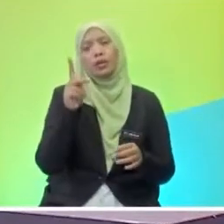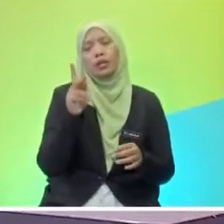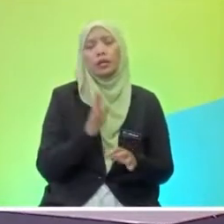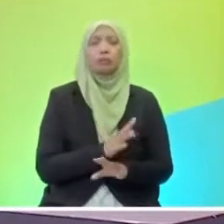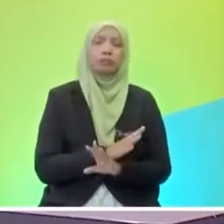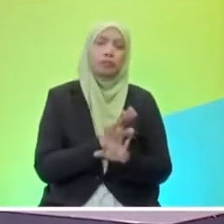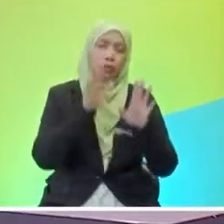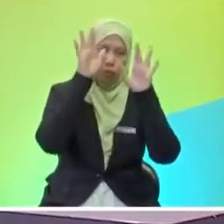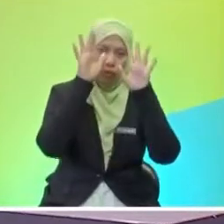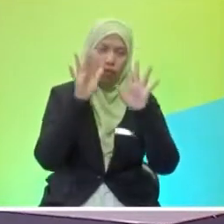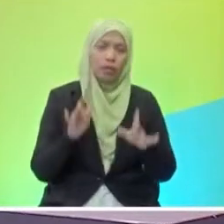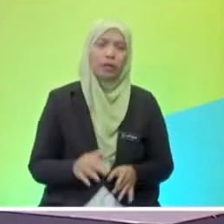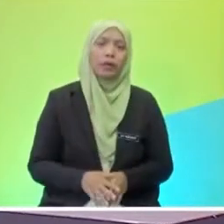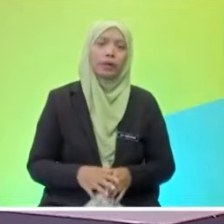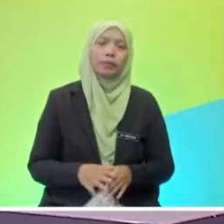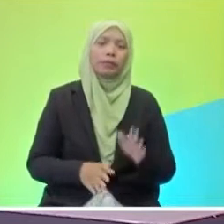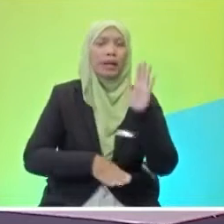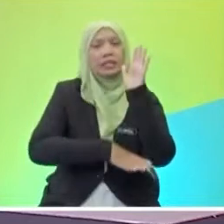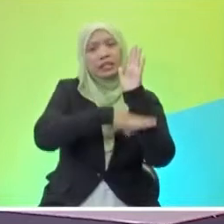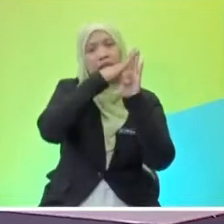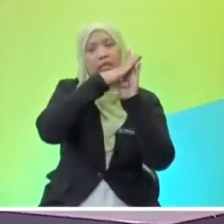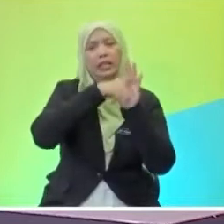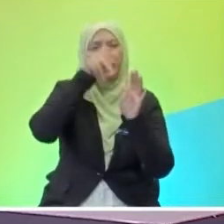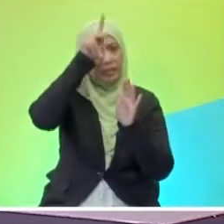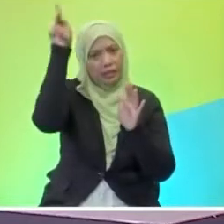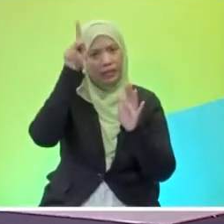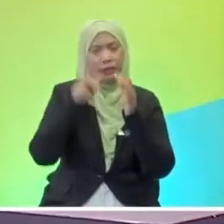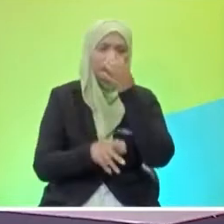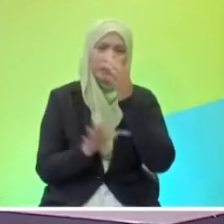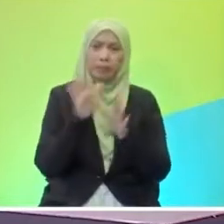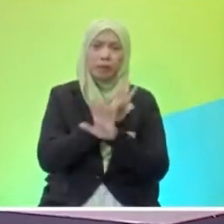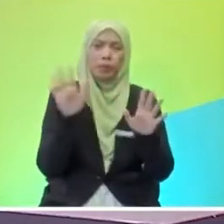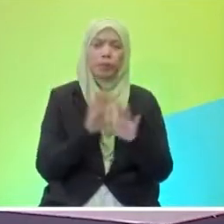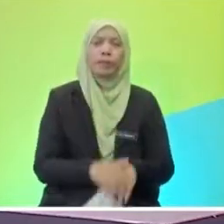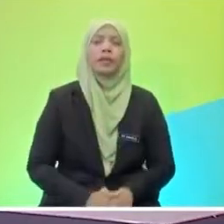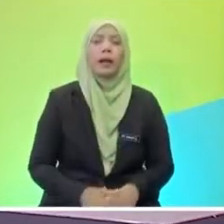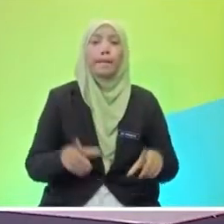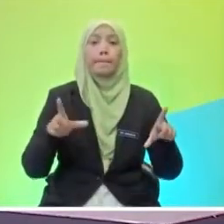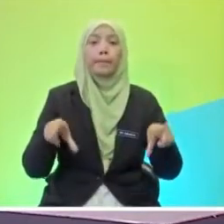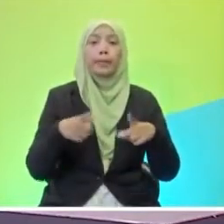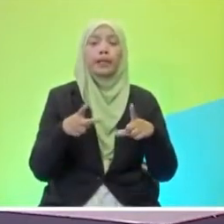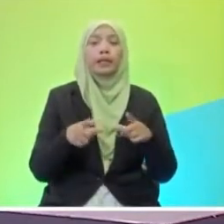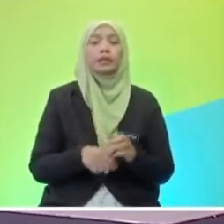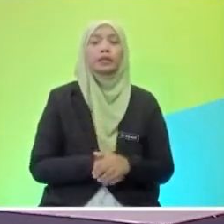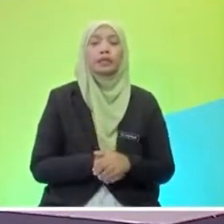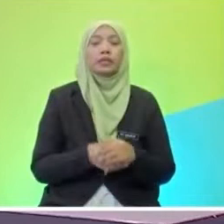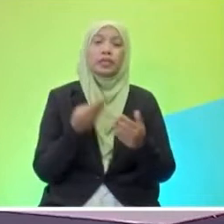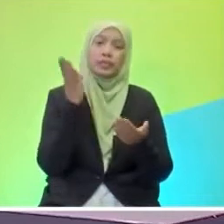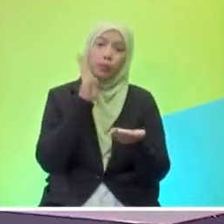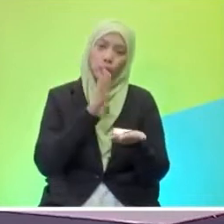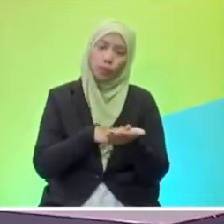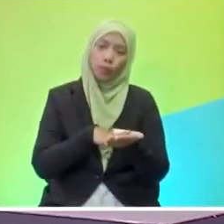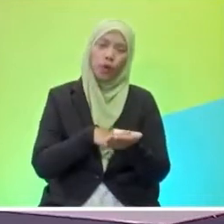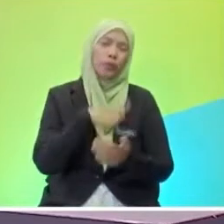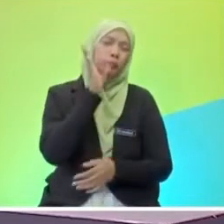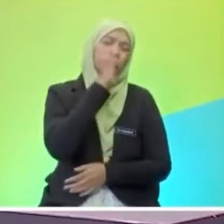hujan banjir gila aku semua kan kita anak benda itu oke kemudian berlakunya kalau ke samboro Oke belagunya